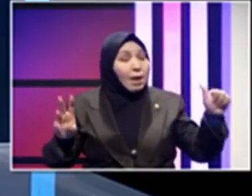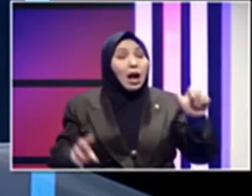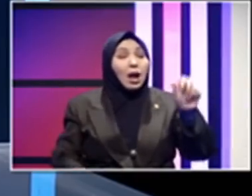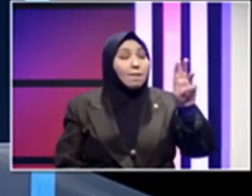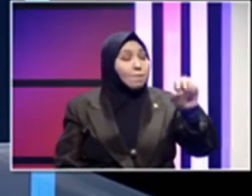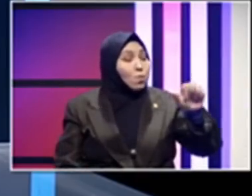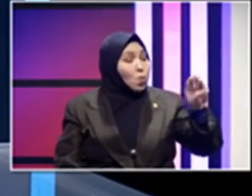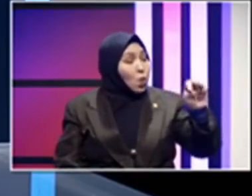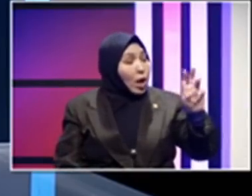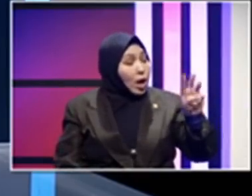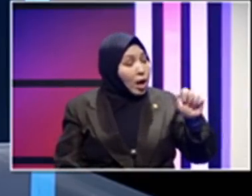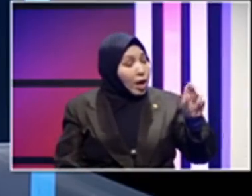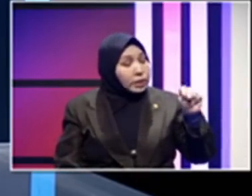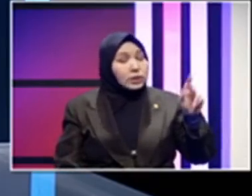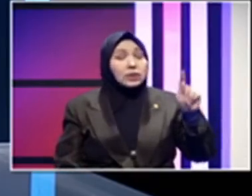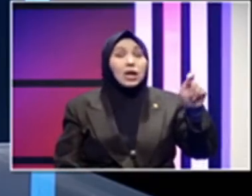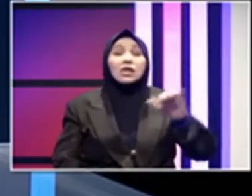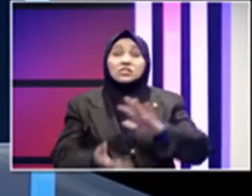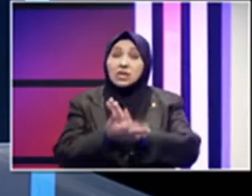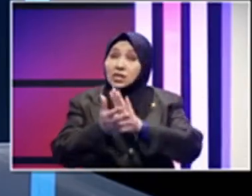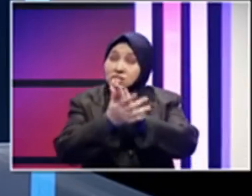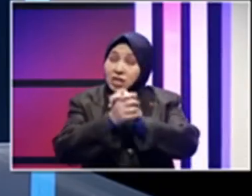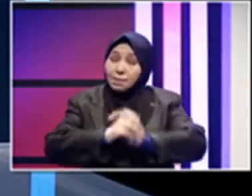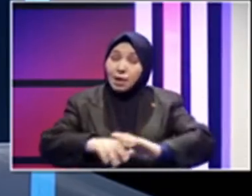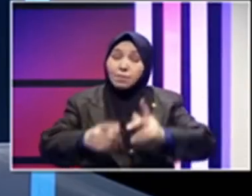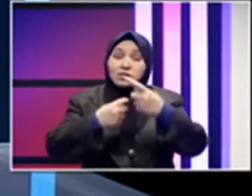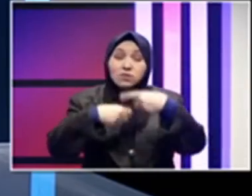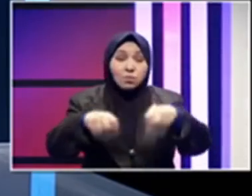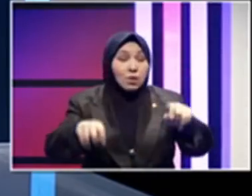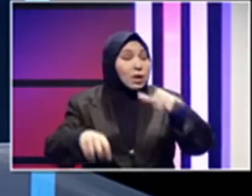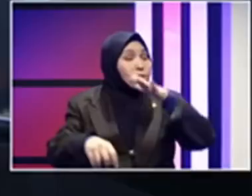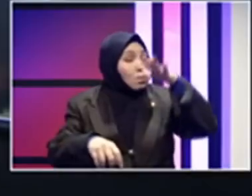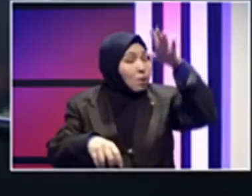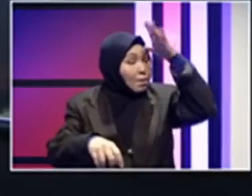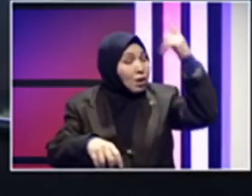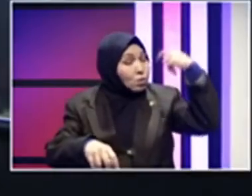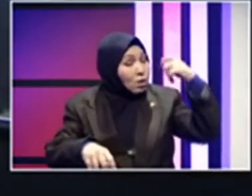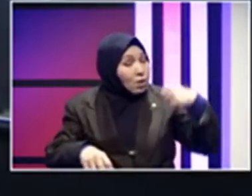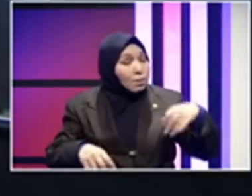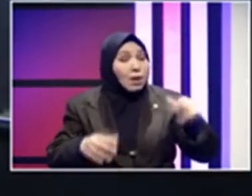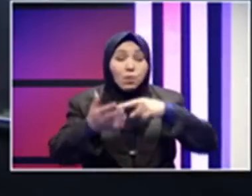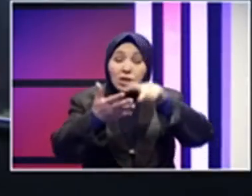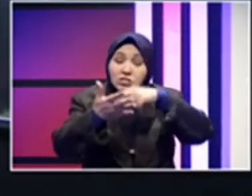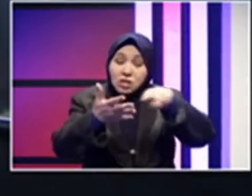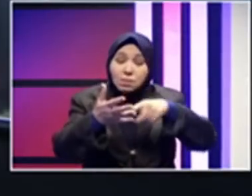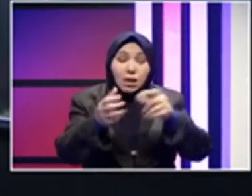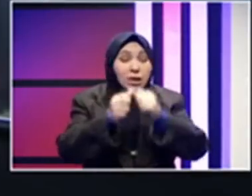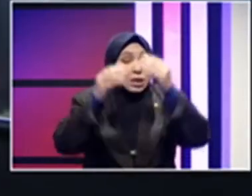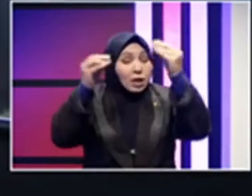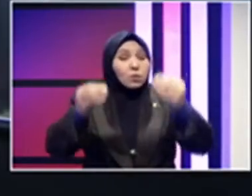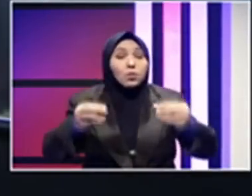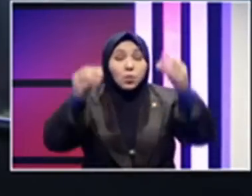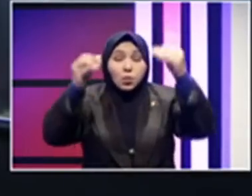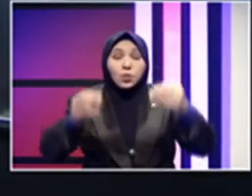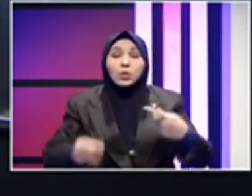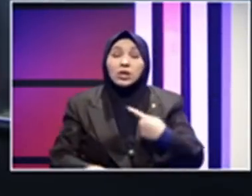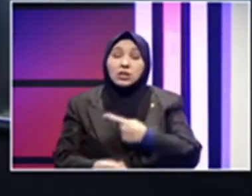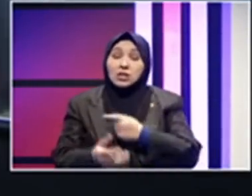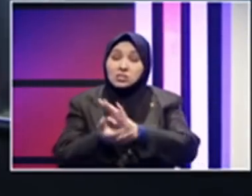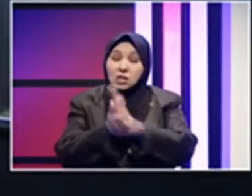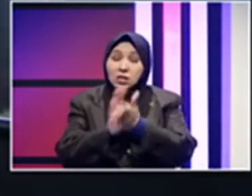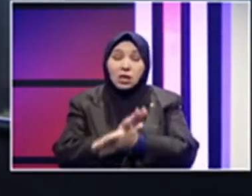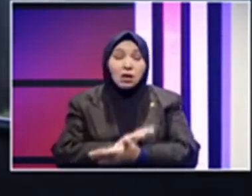wal-amwat contoh. Jadi selamat mencuba tuan-tuan dan puan-puan, ibu-ibu, ayah sekalian, dan boleh semak dengan guru-guru kita supaya bacaan